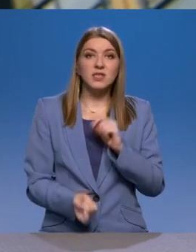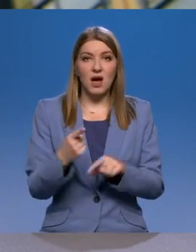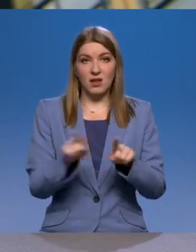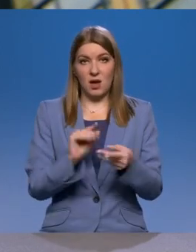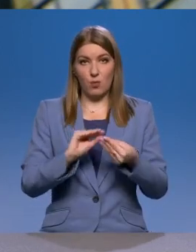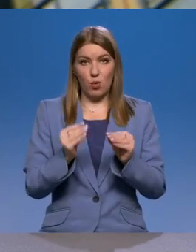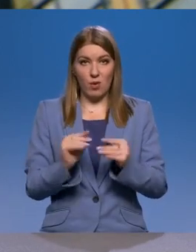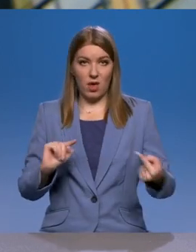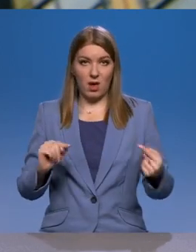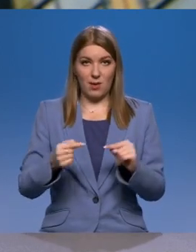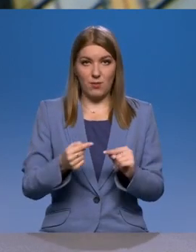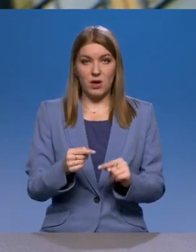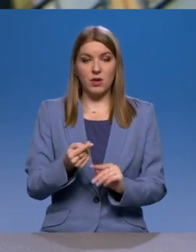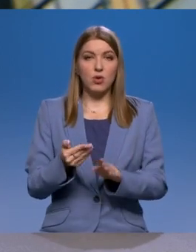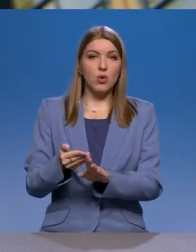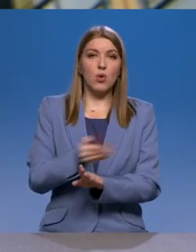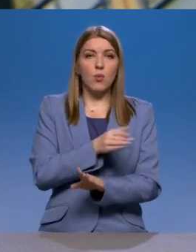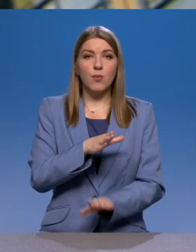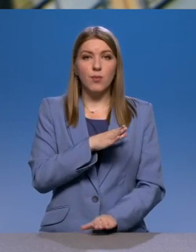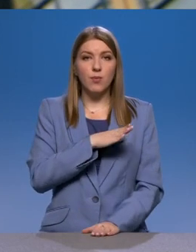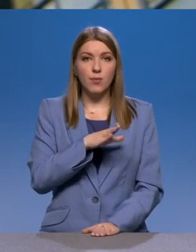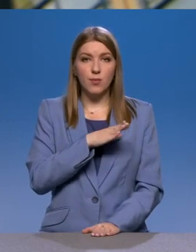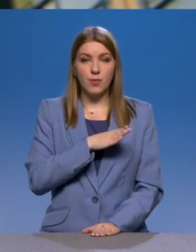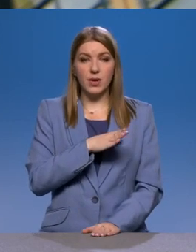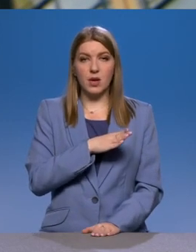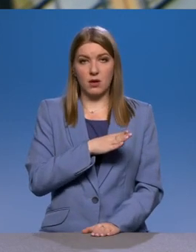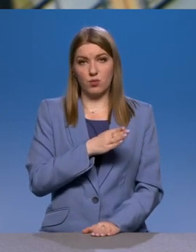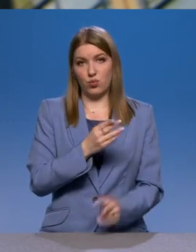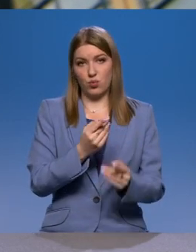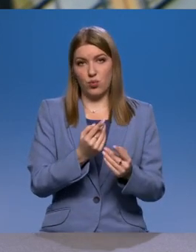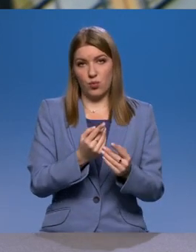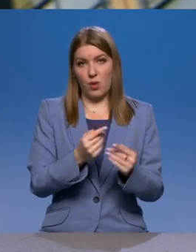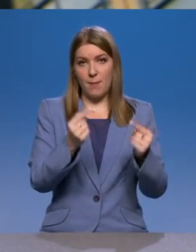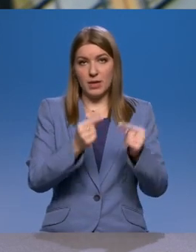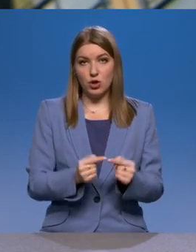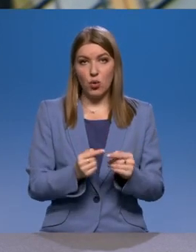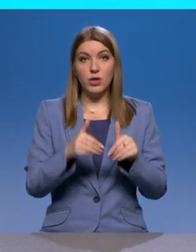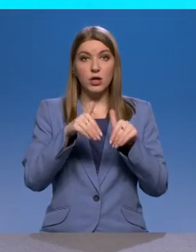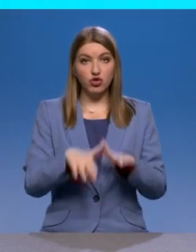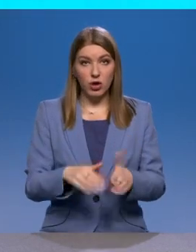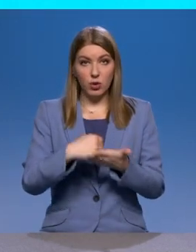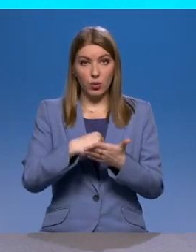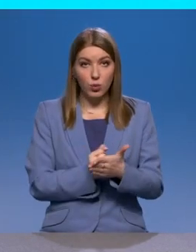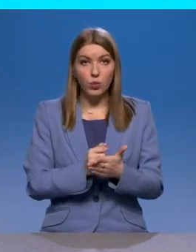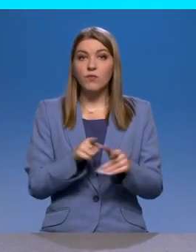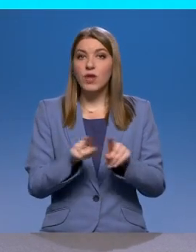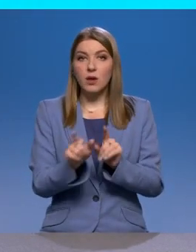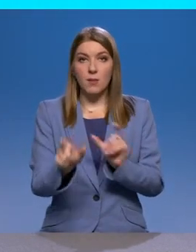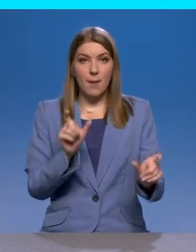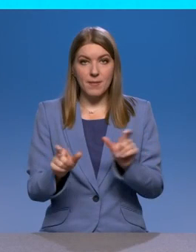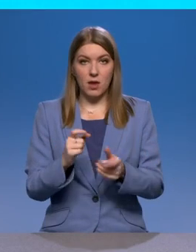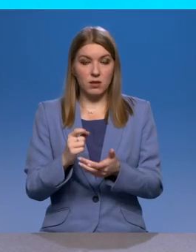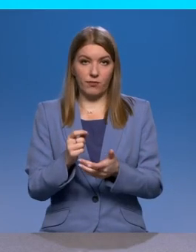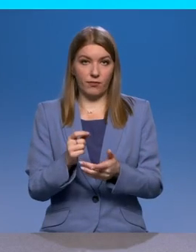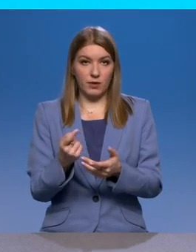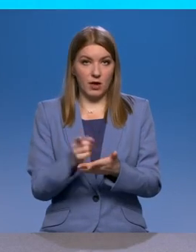Было большое, до этого были приняты определенные решения, которые запрещали такие моменты. Но насколько они в регионах сработали, достаточно